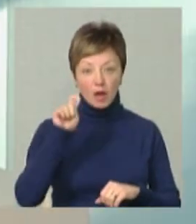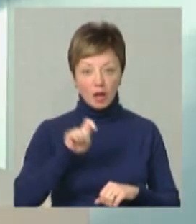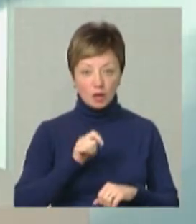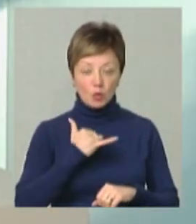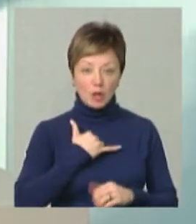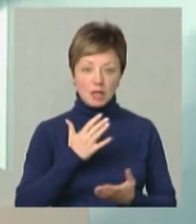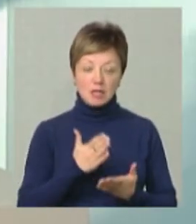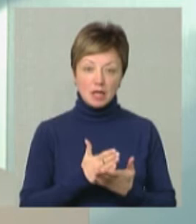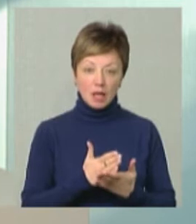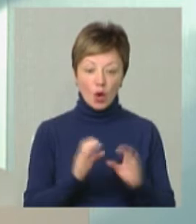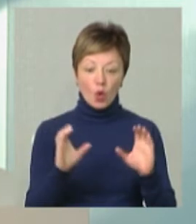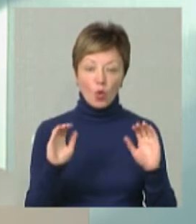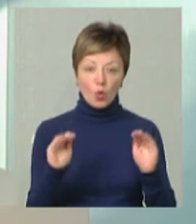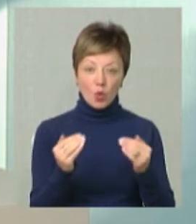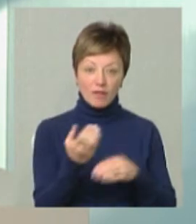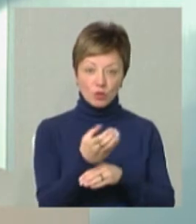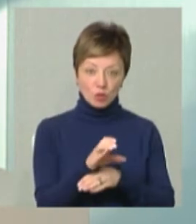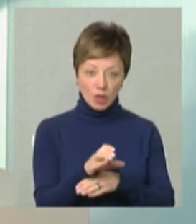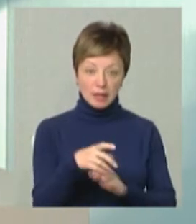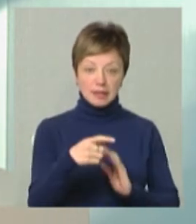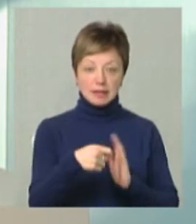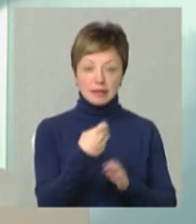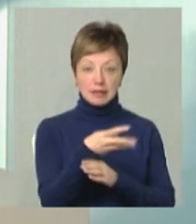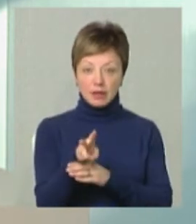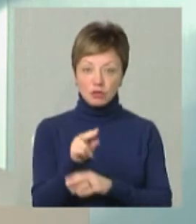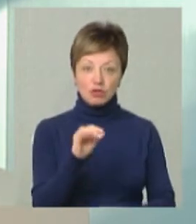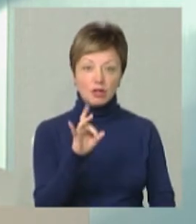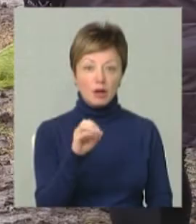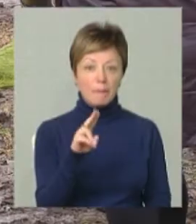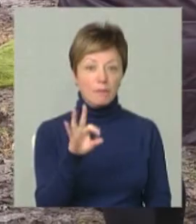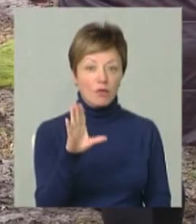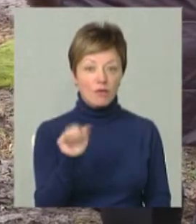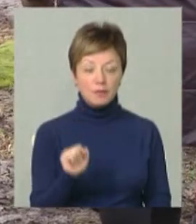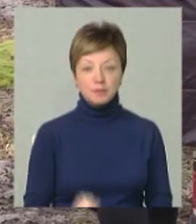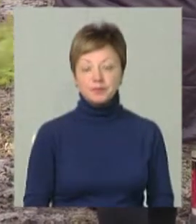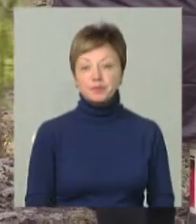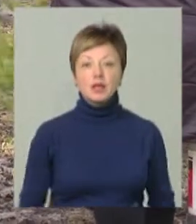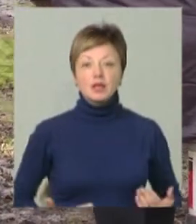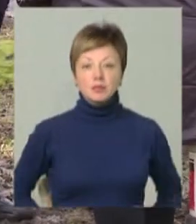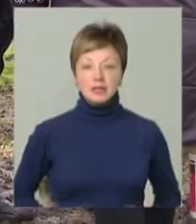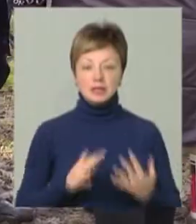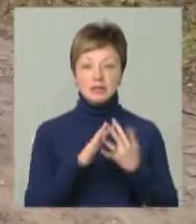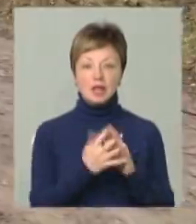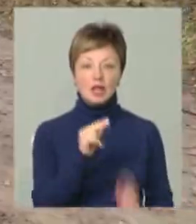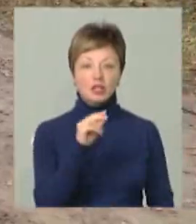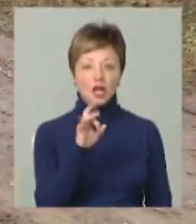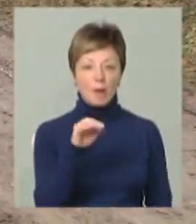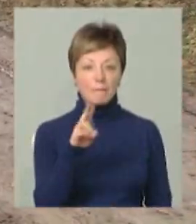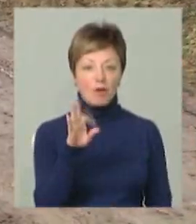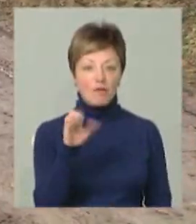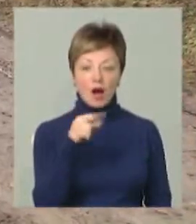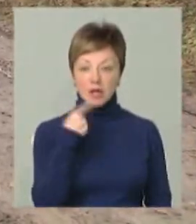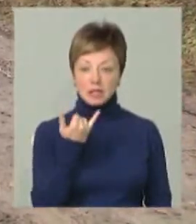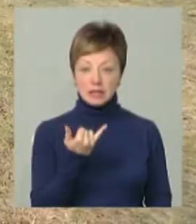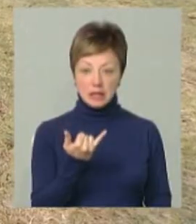У нас є уривок сюжету, знятого в Черепові. Мешканка села Черепова Людмила Глуханець каже, що